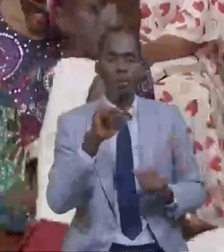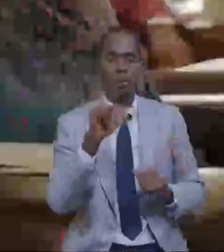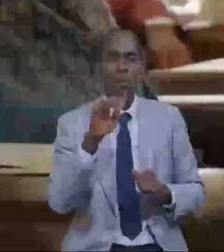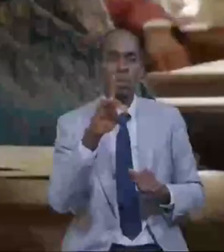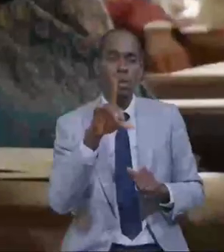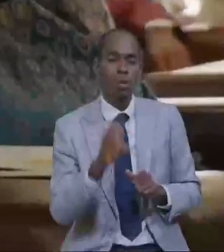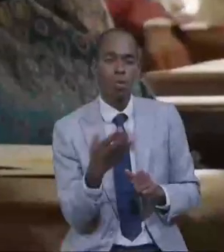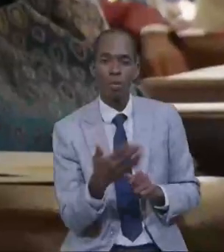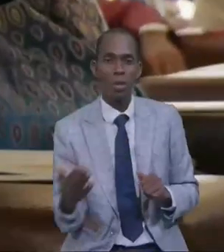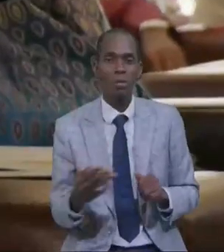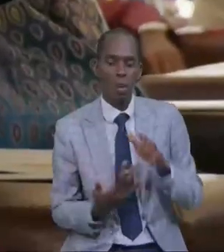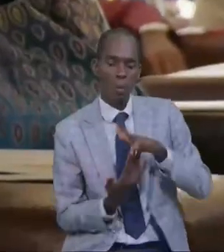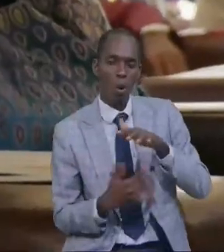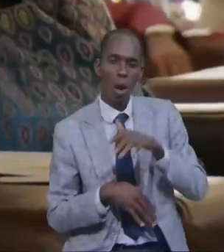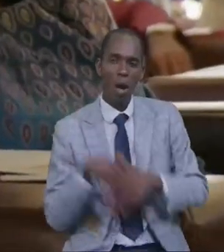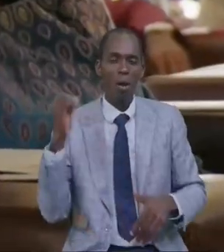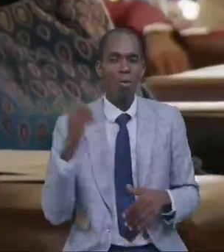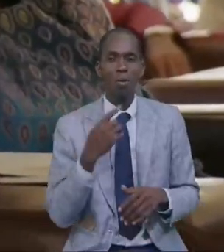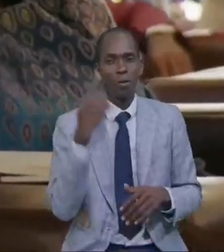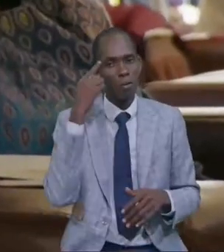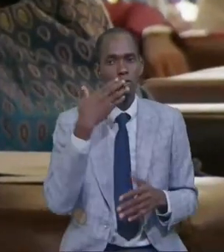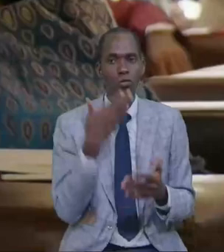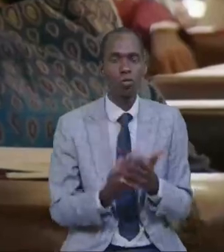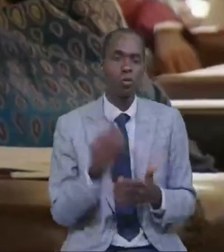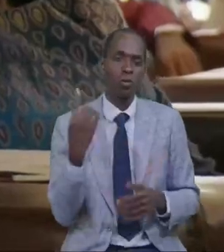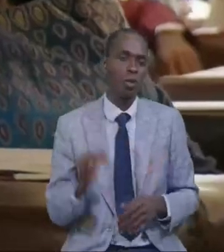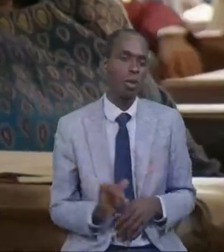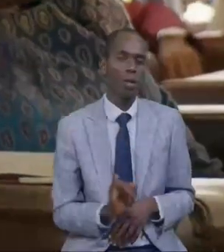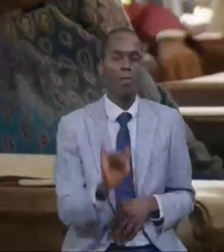19, verset 18.